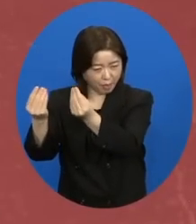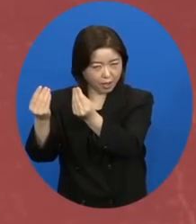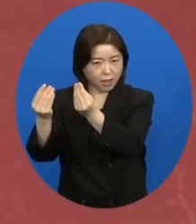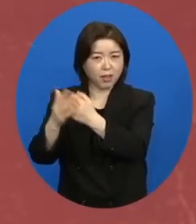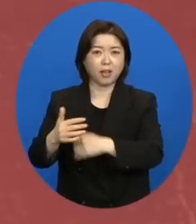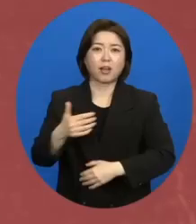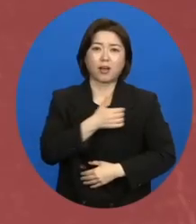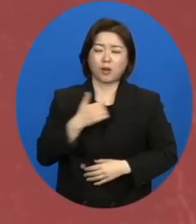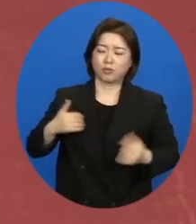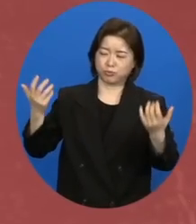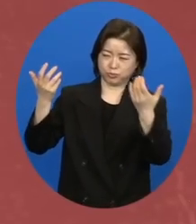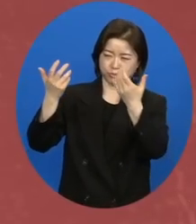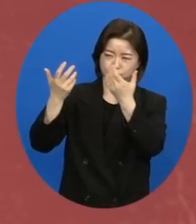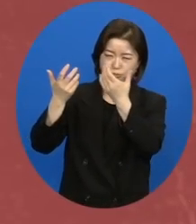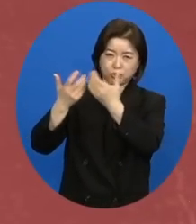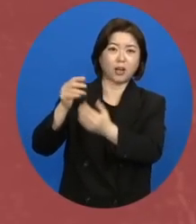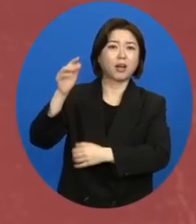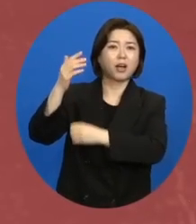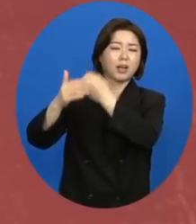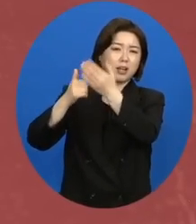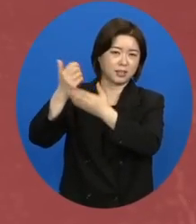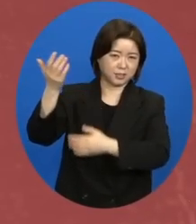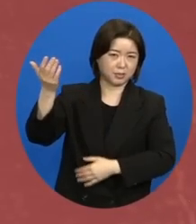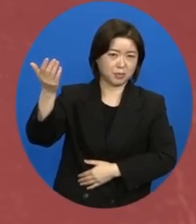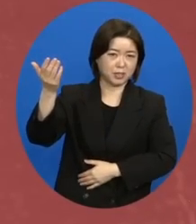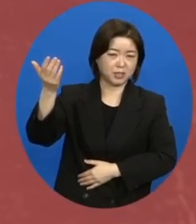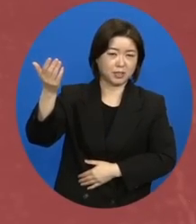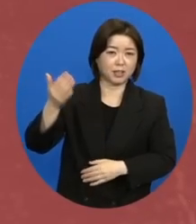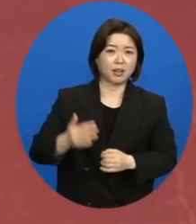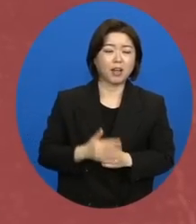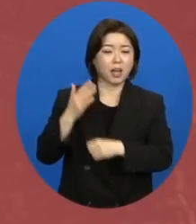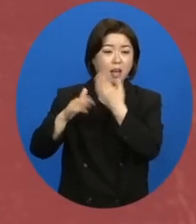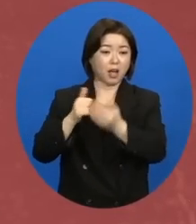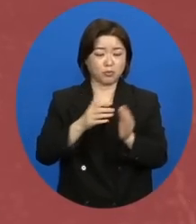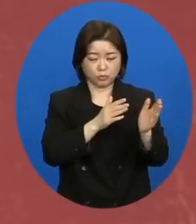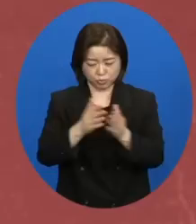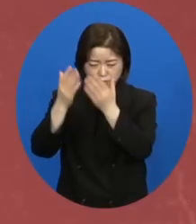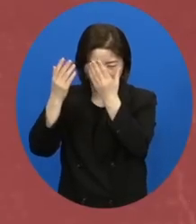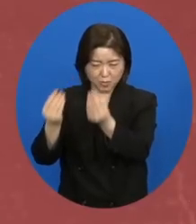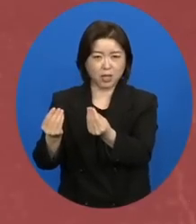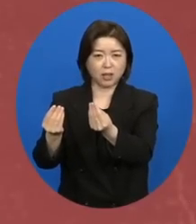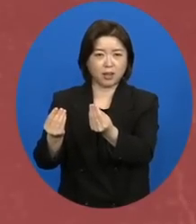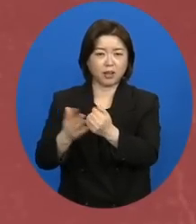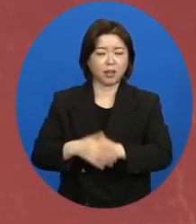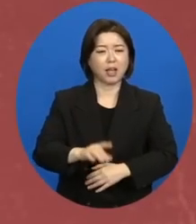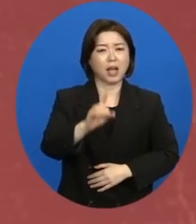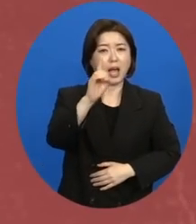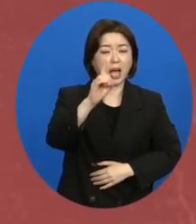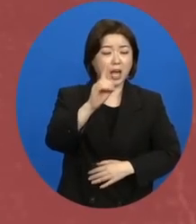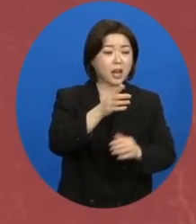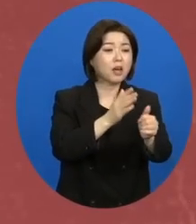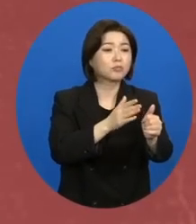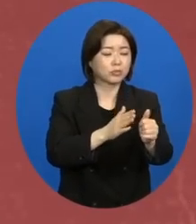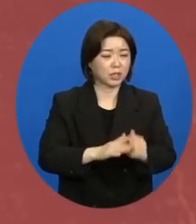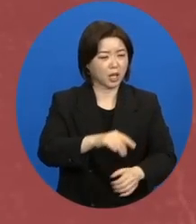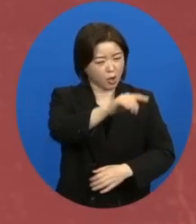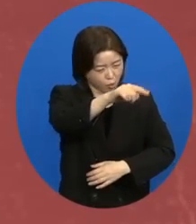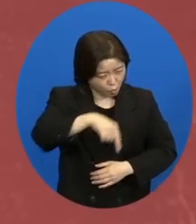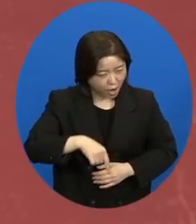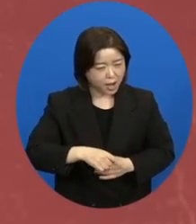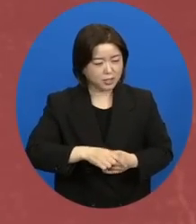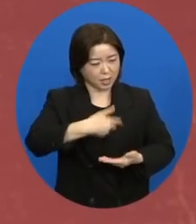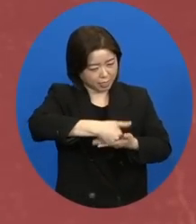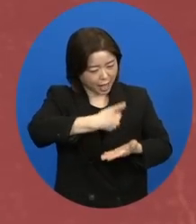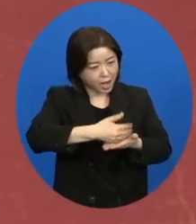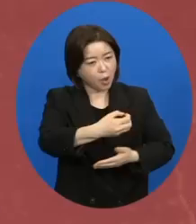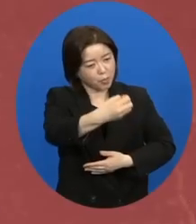풍성한 엘샤다이 하나님. 이 하나님이 다 준비는 했는데 한 가지를 부탁하는 거 와서 좀 달라고